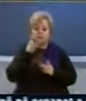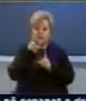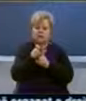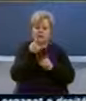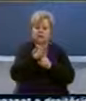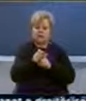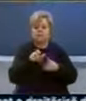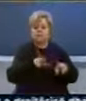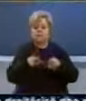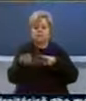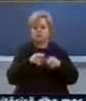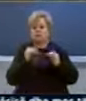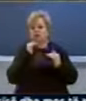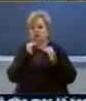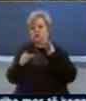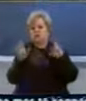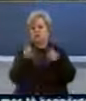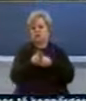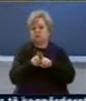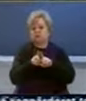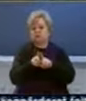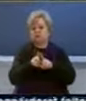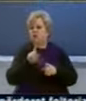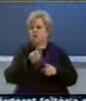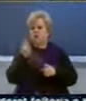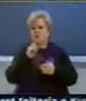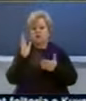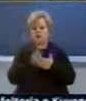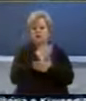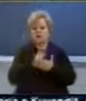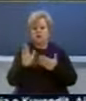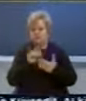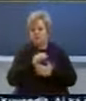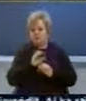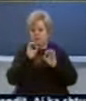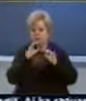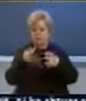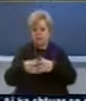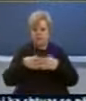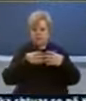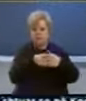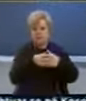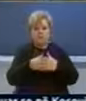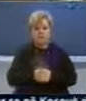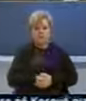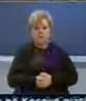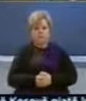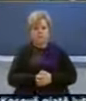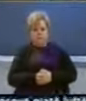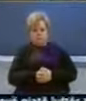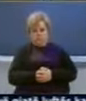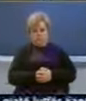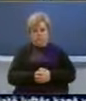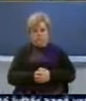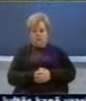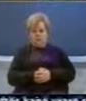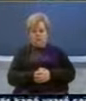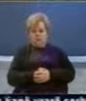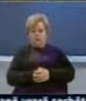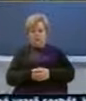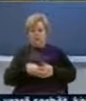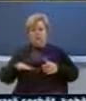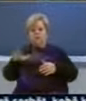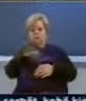sistem gjithësor të unifikuar, jo të ndarë, as në baza etnike, për posa saj që është